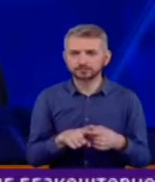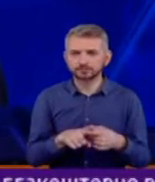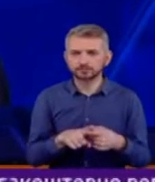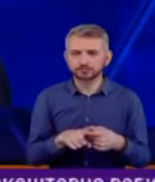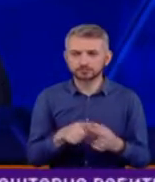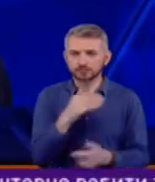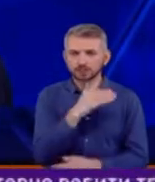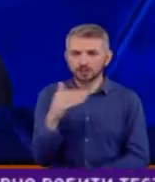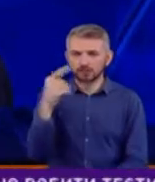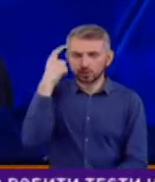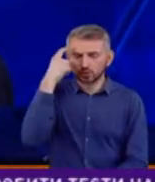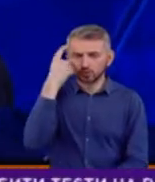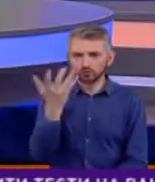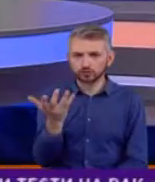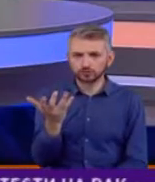рівень розуму?